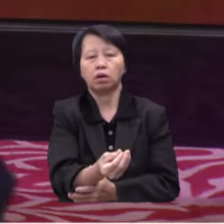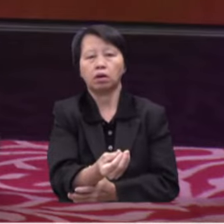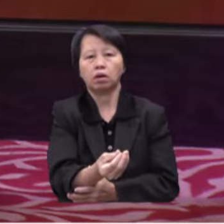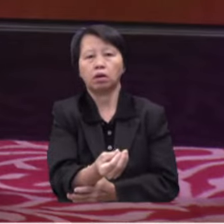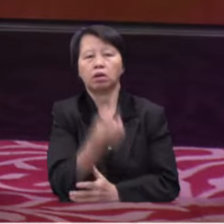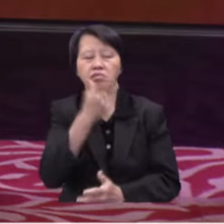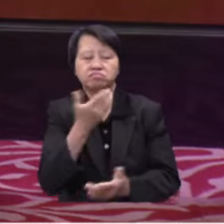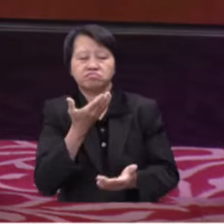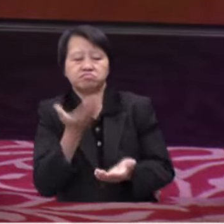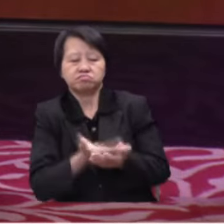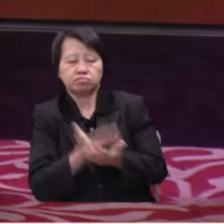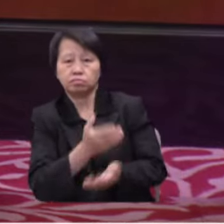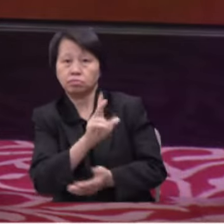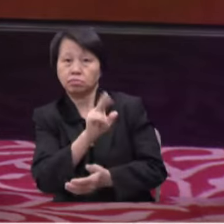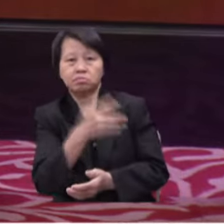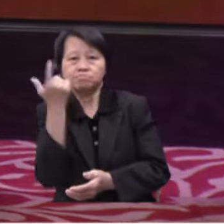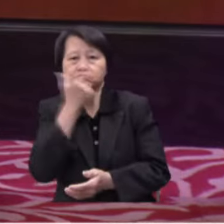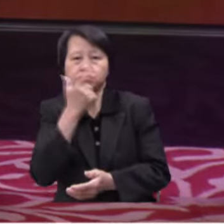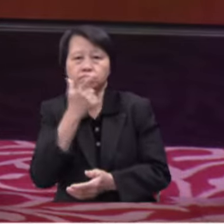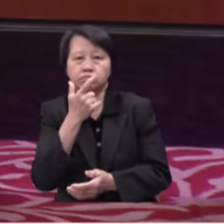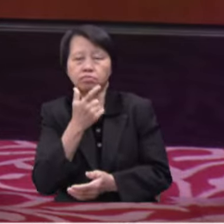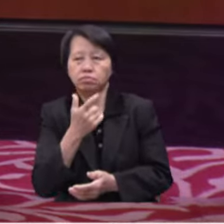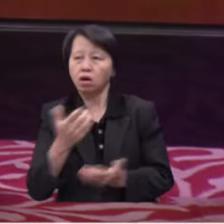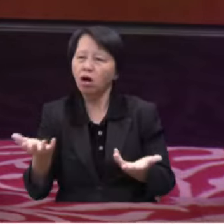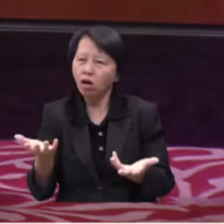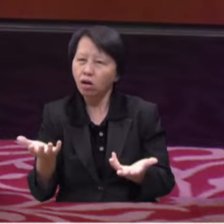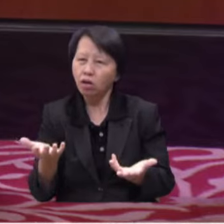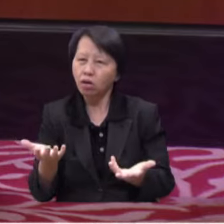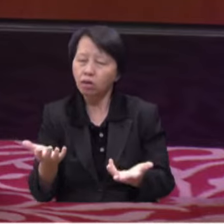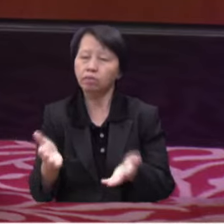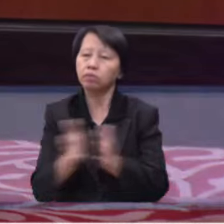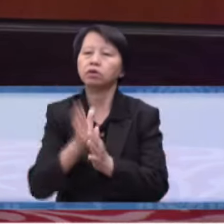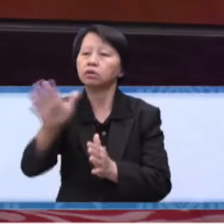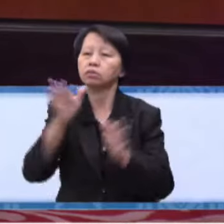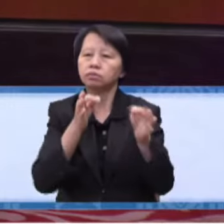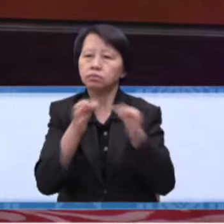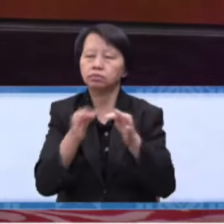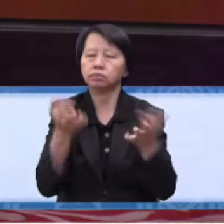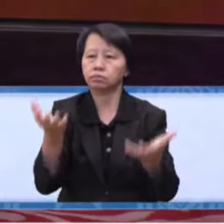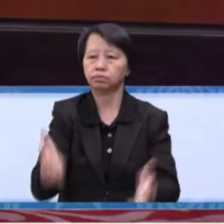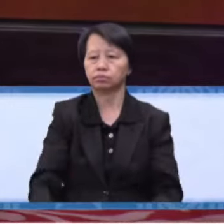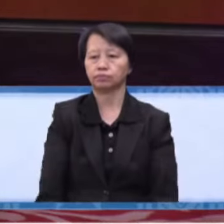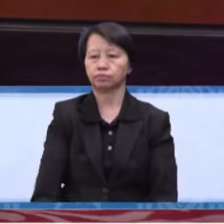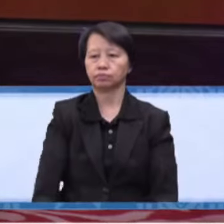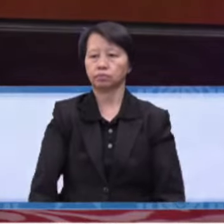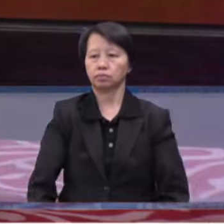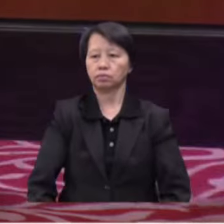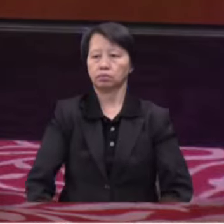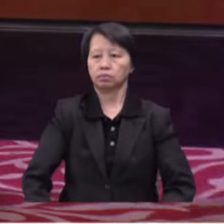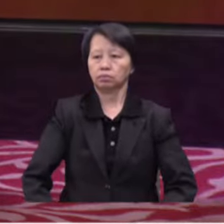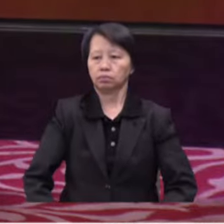dengan izin minta pandangan yang berhoman menteri Makasih yang